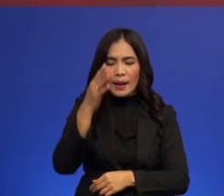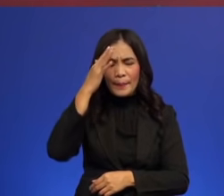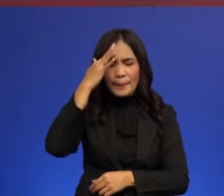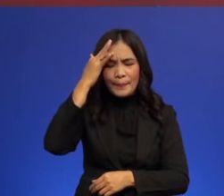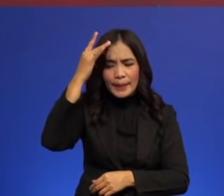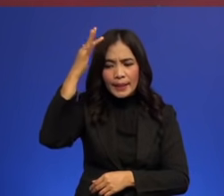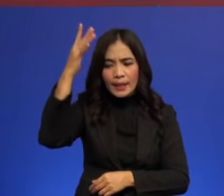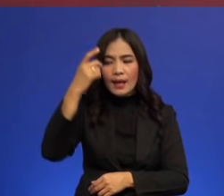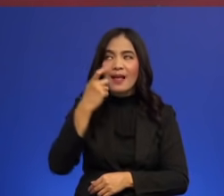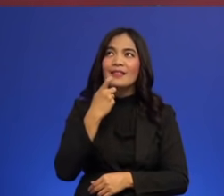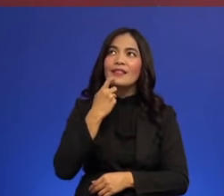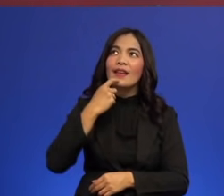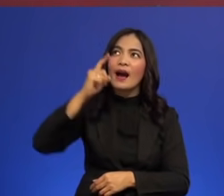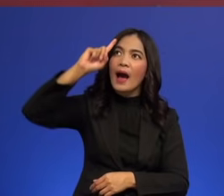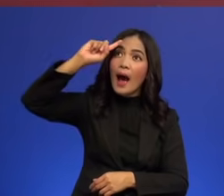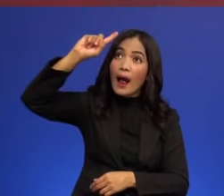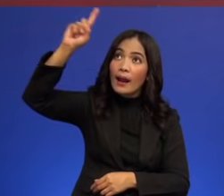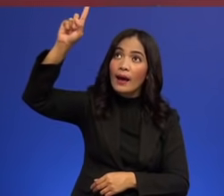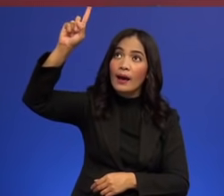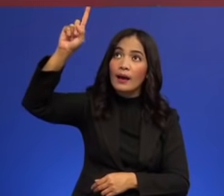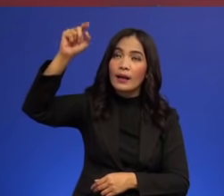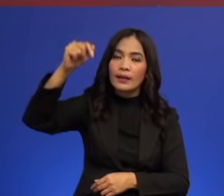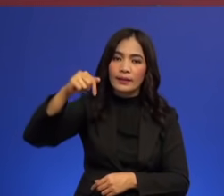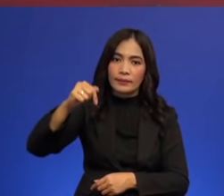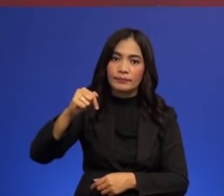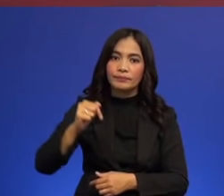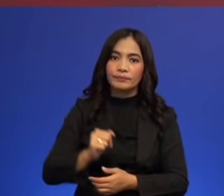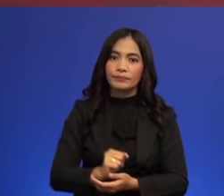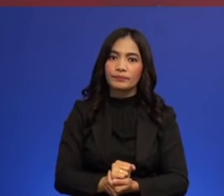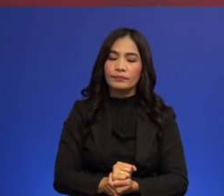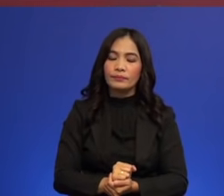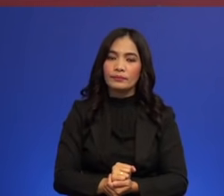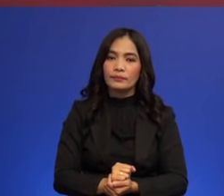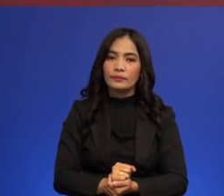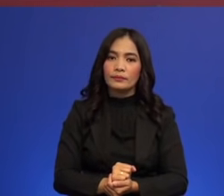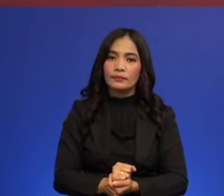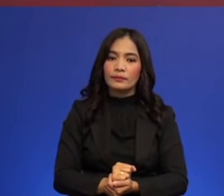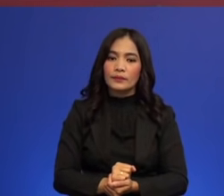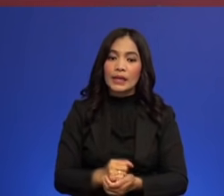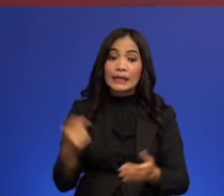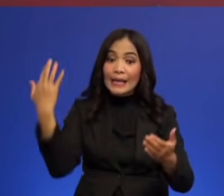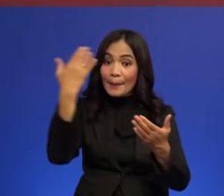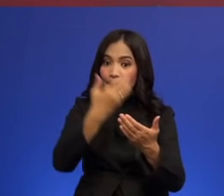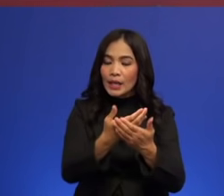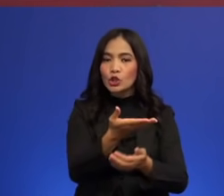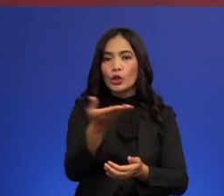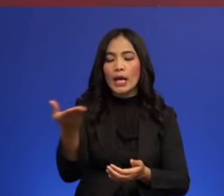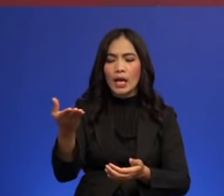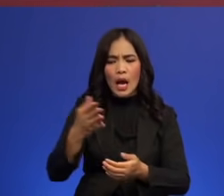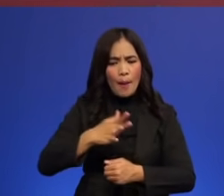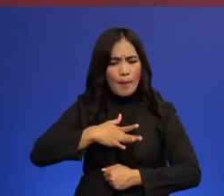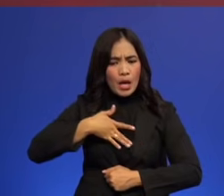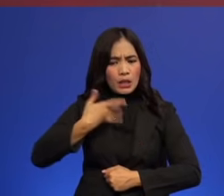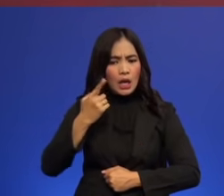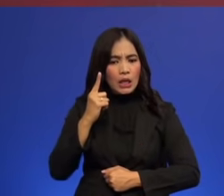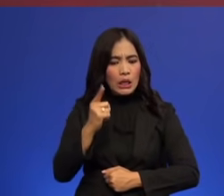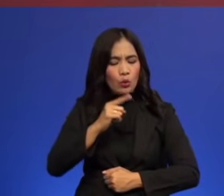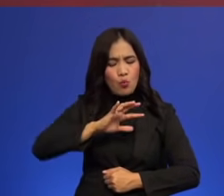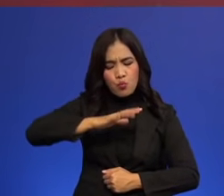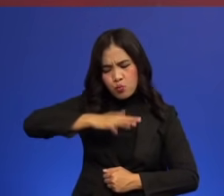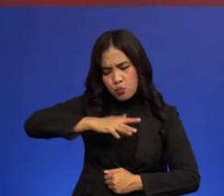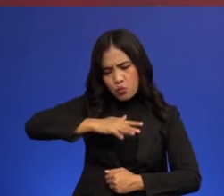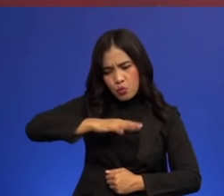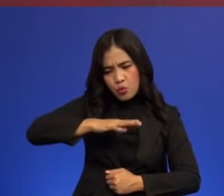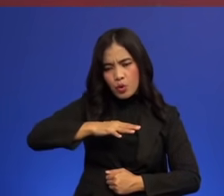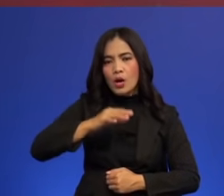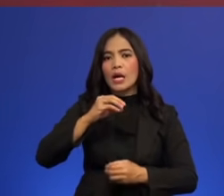menghayati keberadaan Allah ini sampai saudara bisa merasakan satu